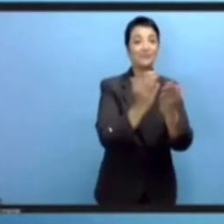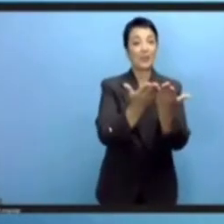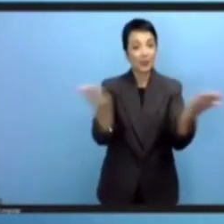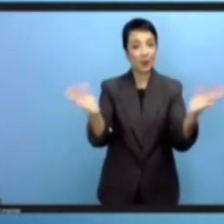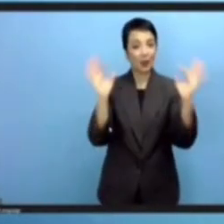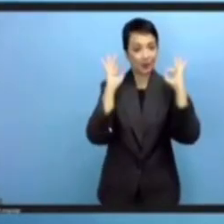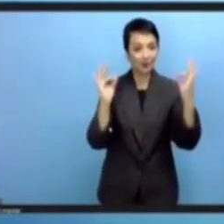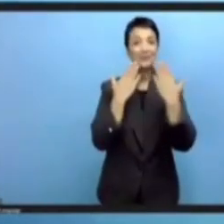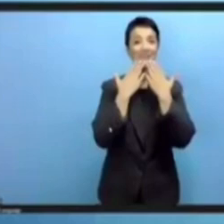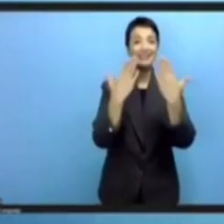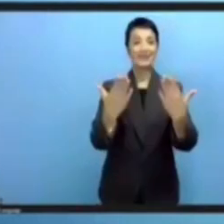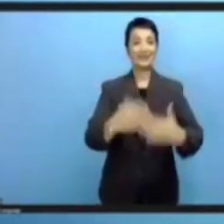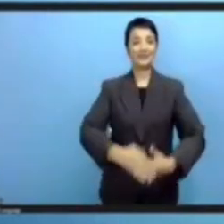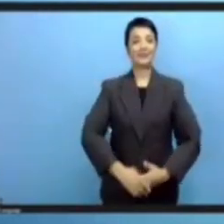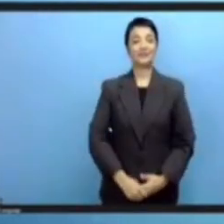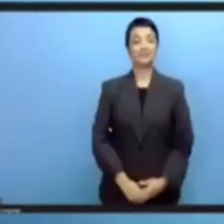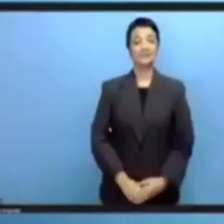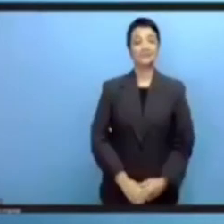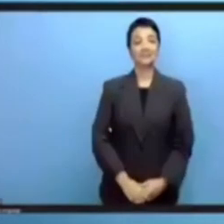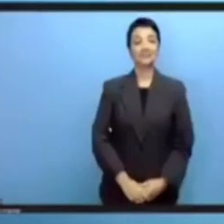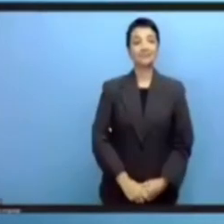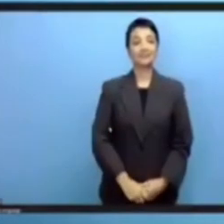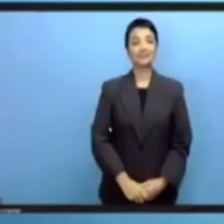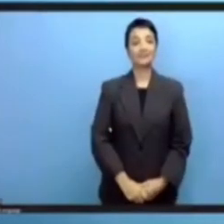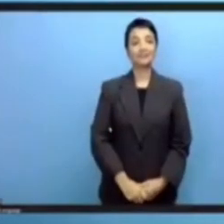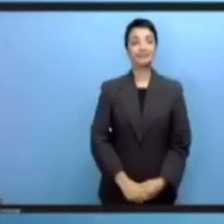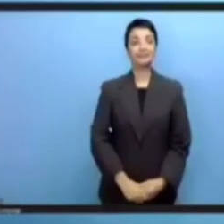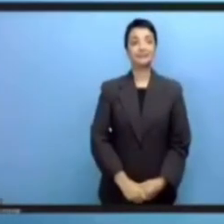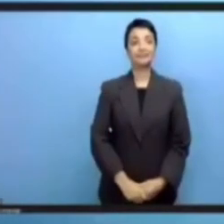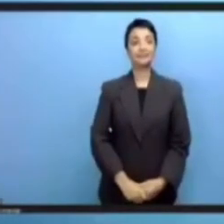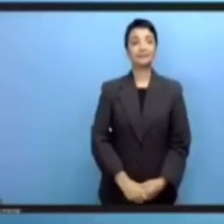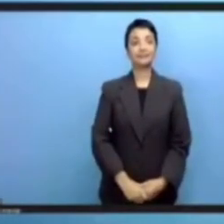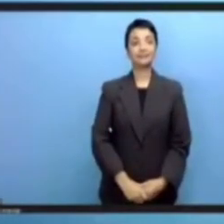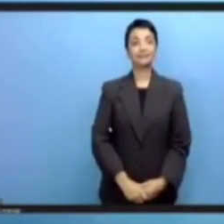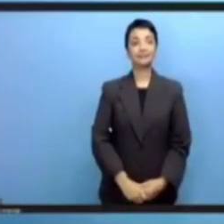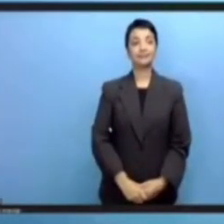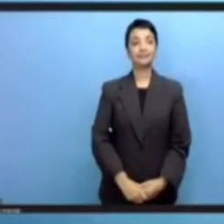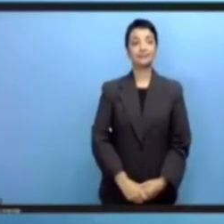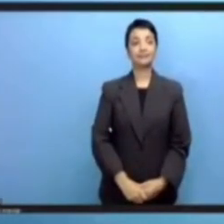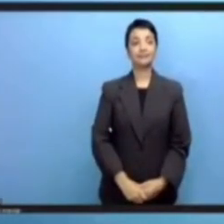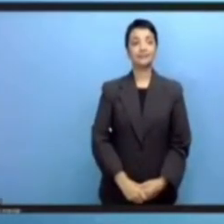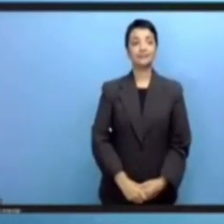souhaite beaucoup de réussite dans vos délibérations. Merci.